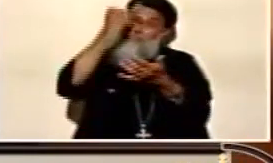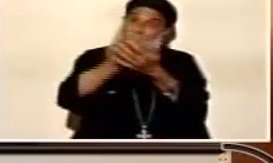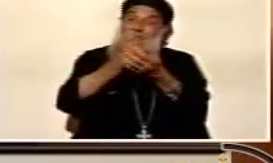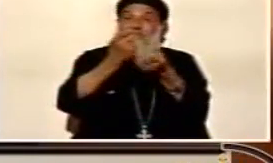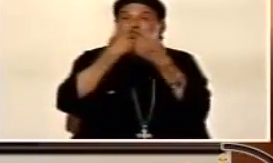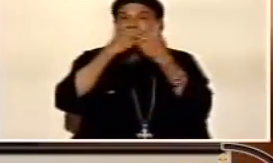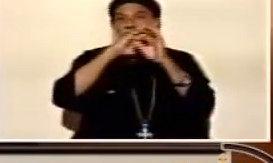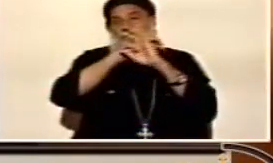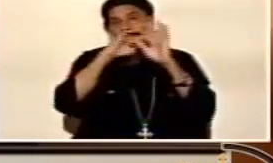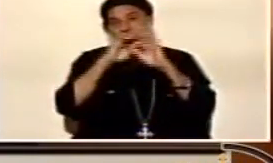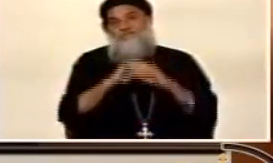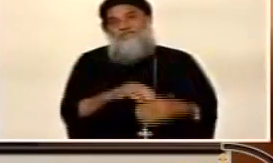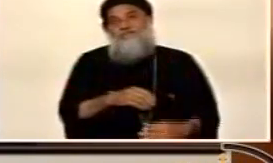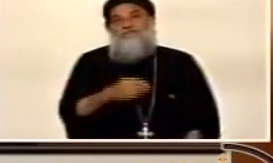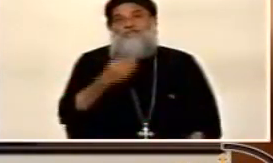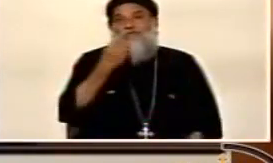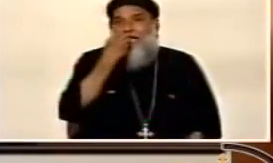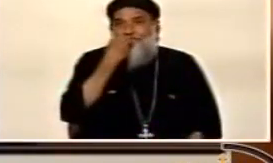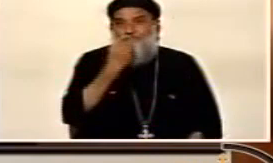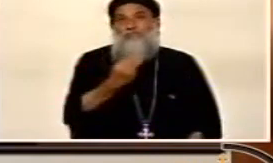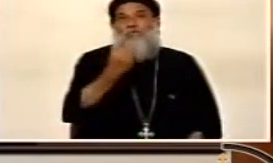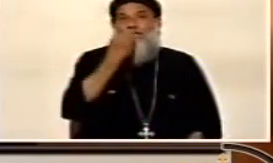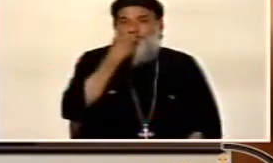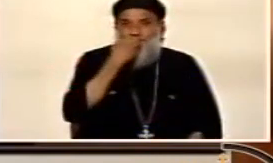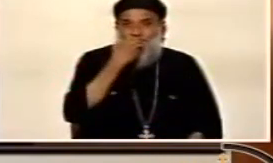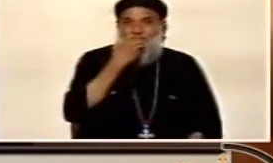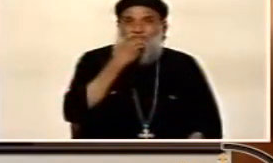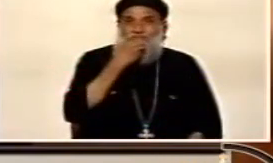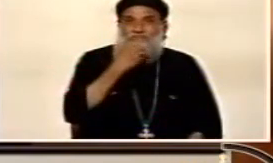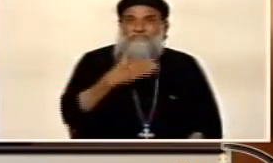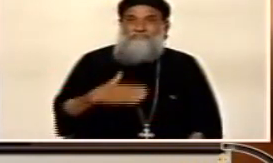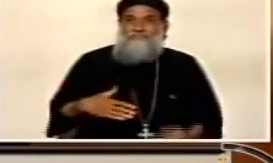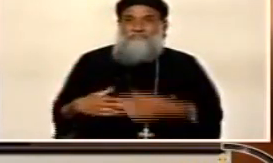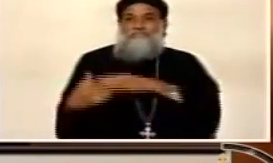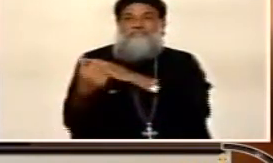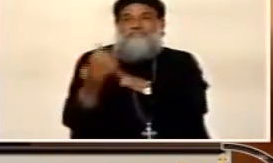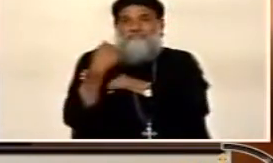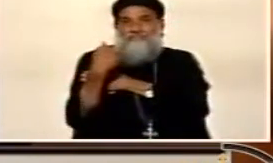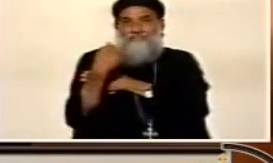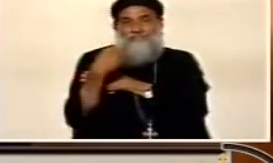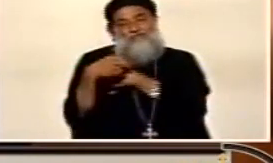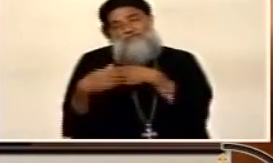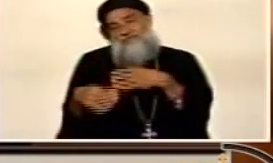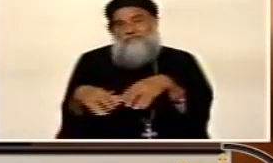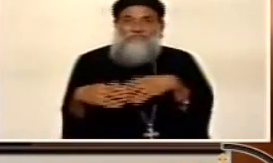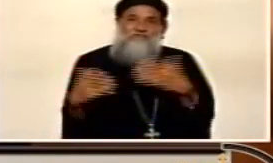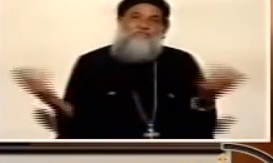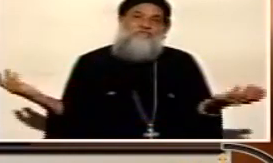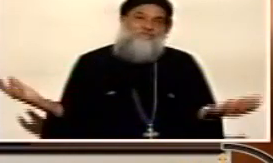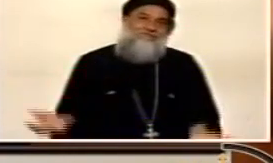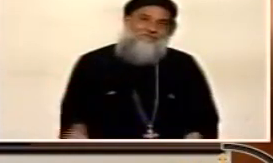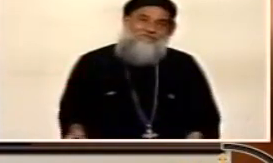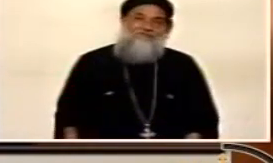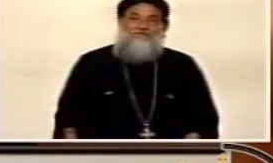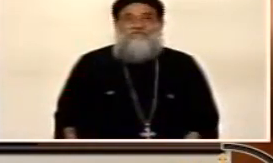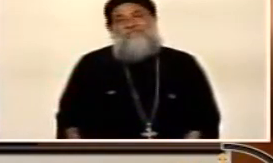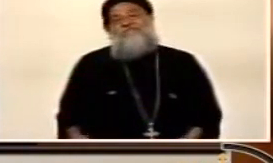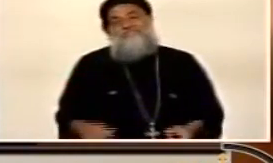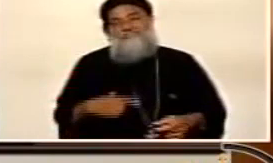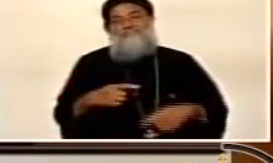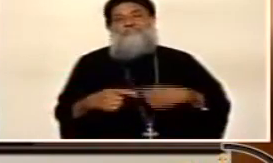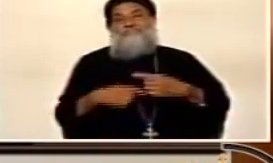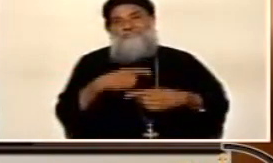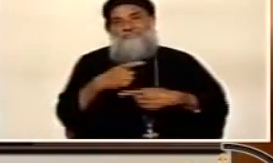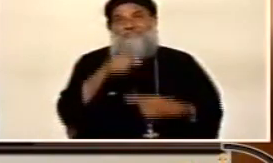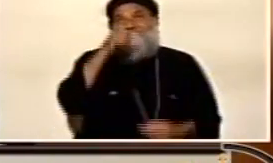برضو الطعام يعطي غذاء، لكن لا يعطي صحة. صح، الصحة من الله. تمام. وهكذا